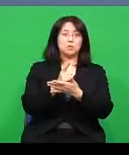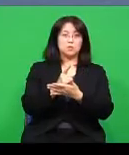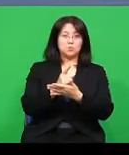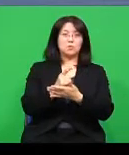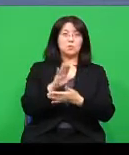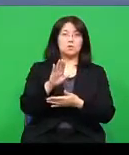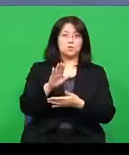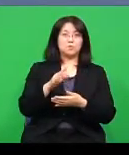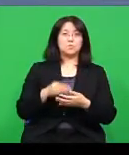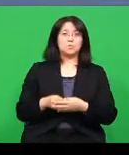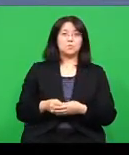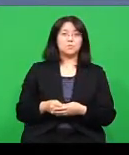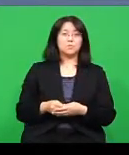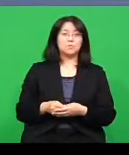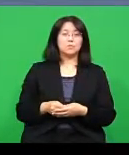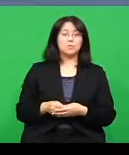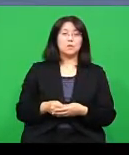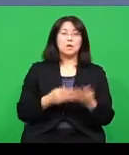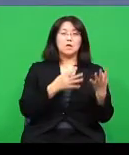同じコースかと思います。